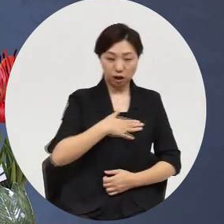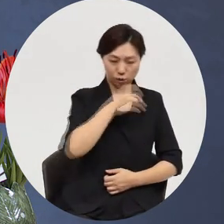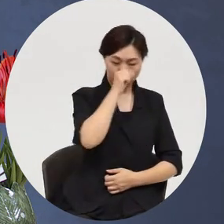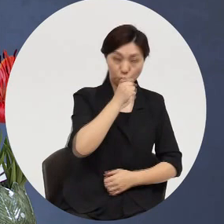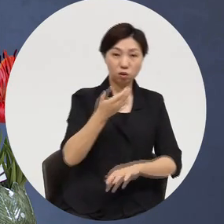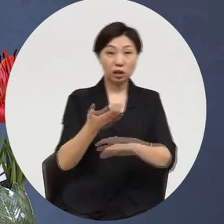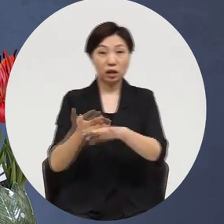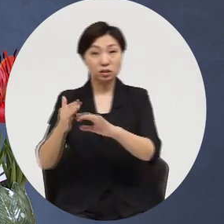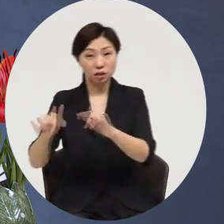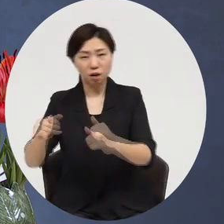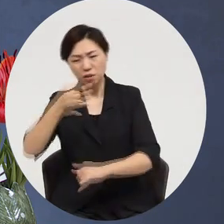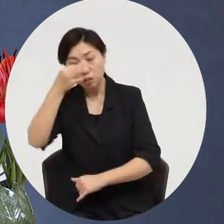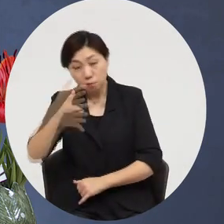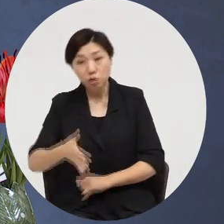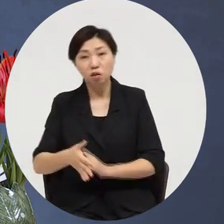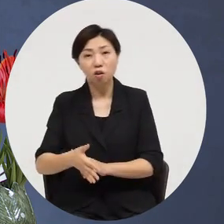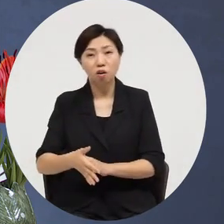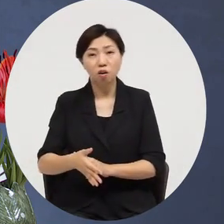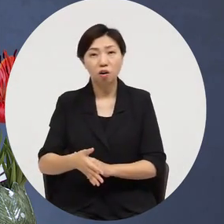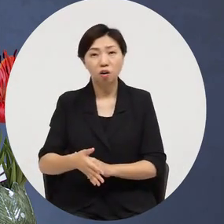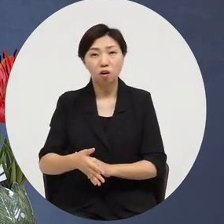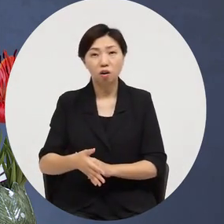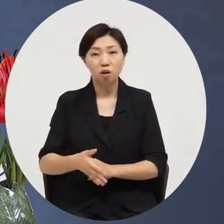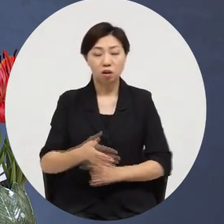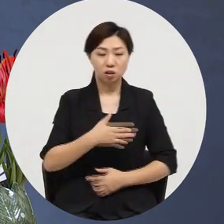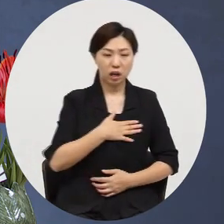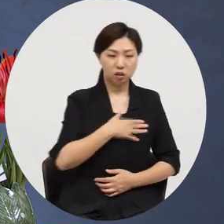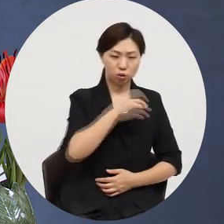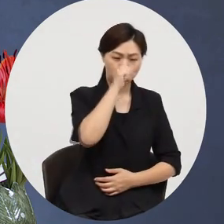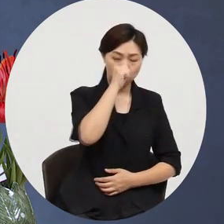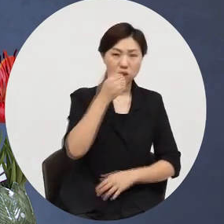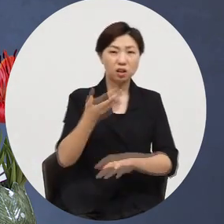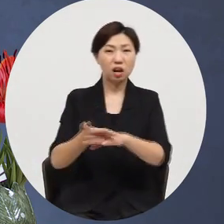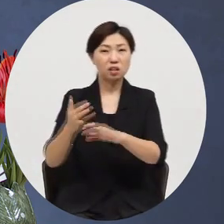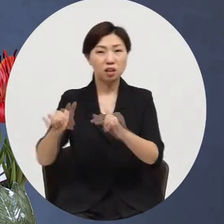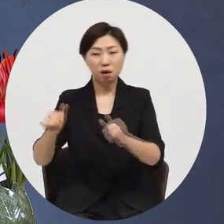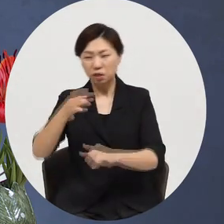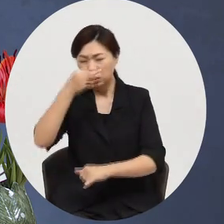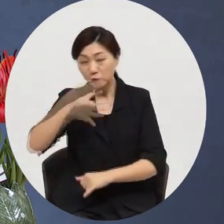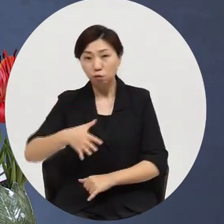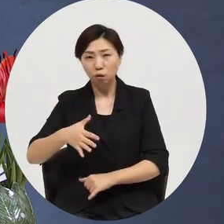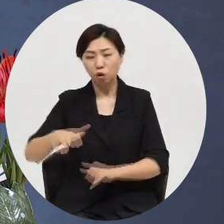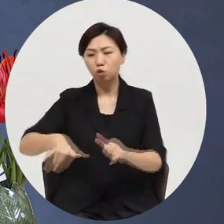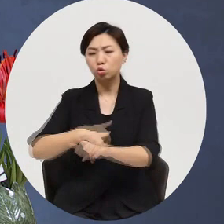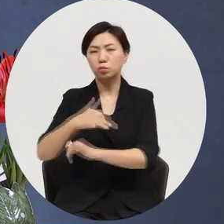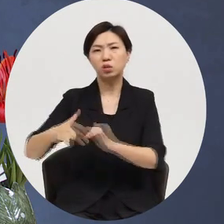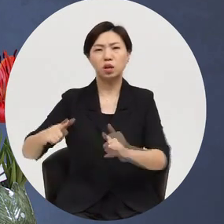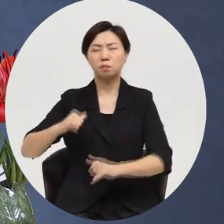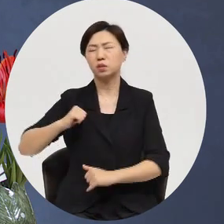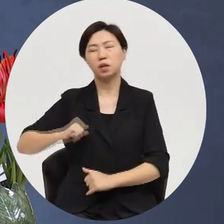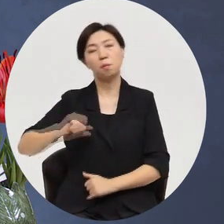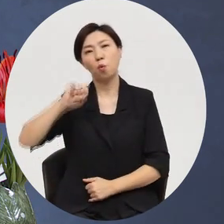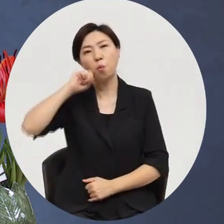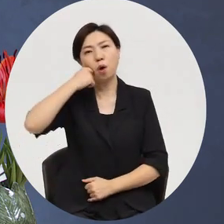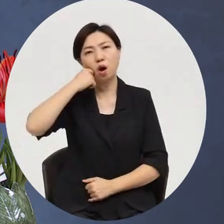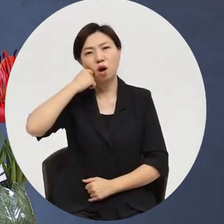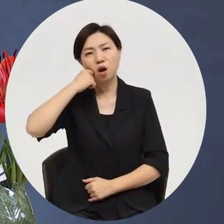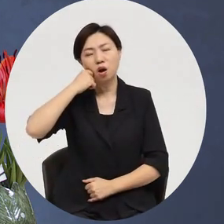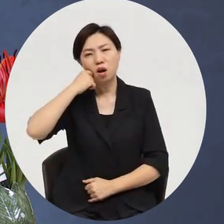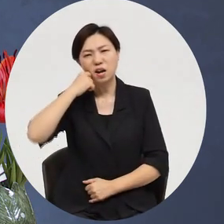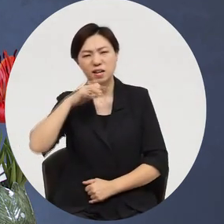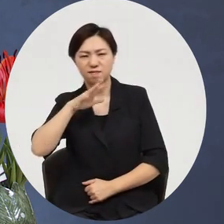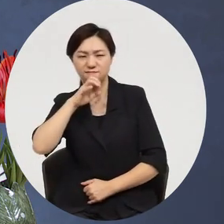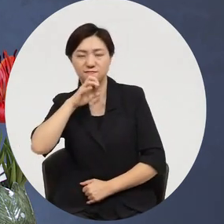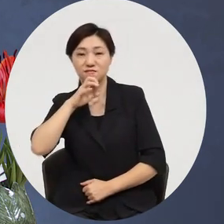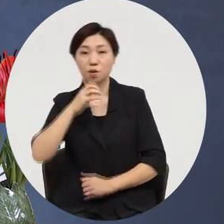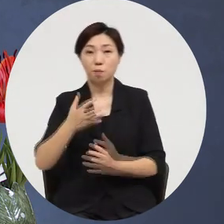좋은데 남이 힘드는 거. 나는 좋은데 남이 힘들면 이 사람이 오래 못 해, 못 참아. 반란을